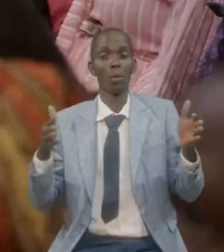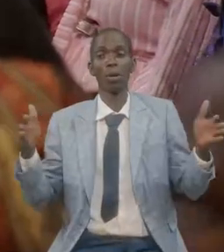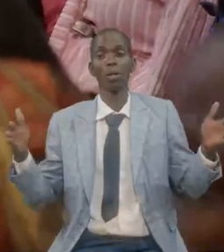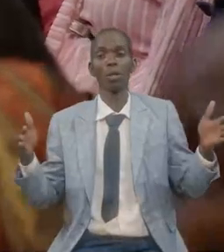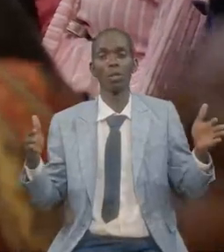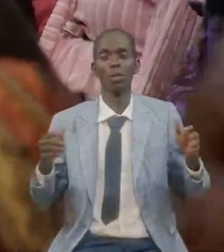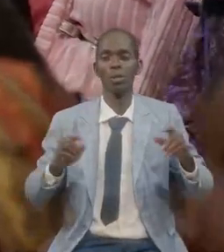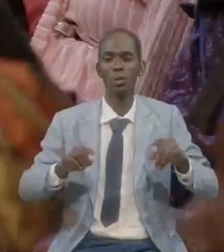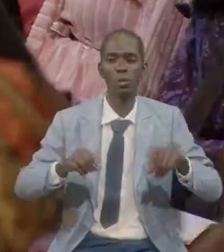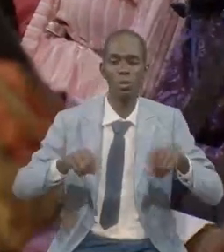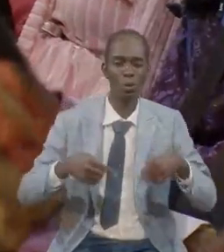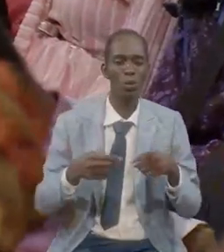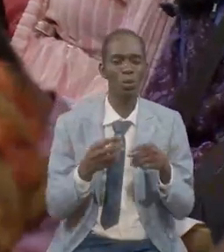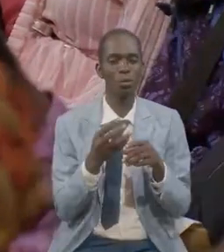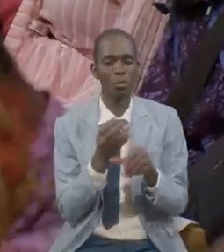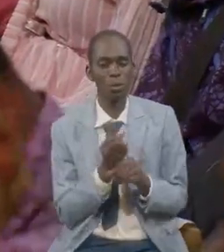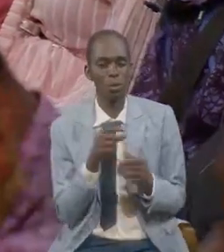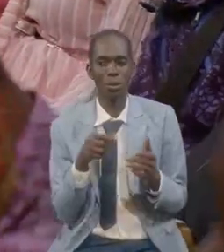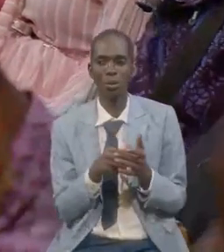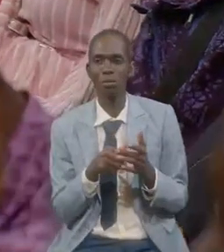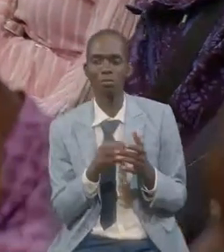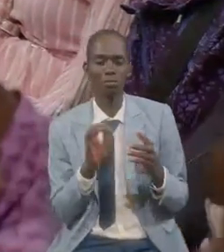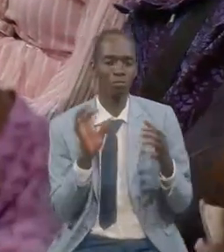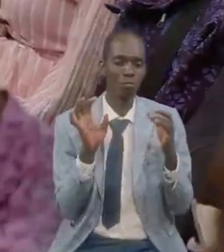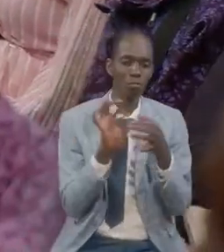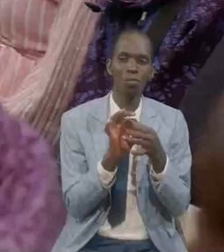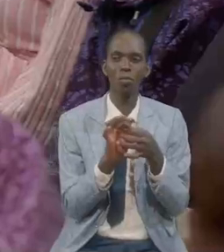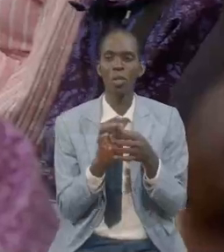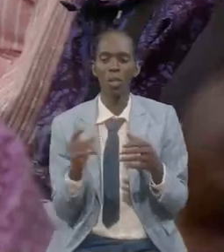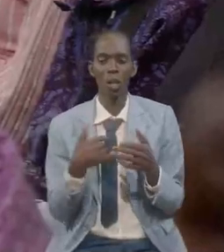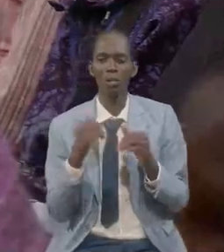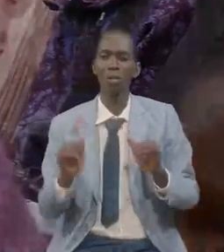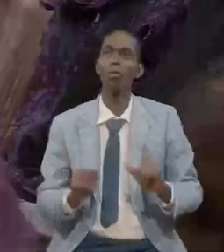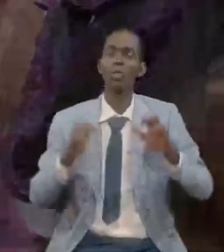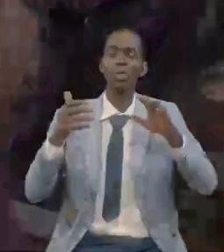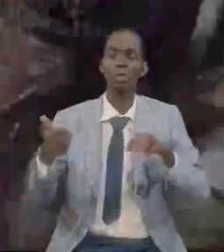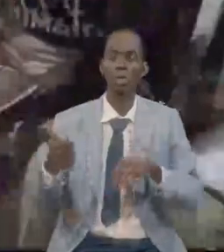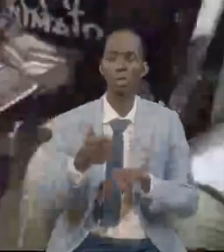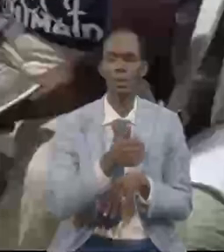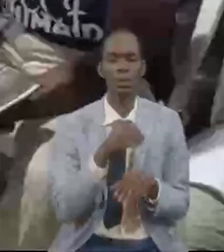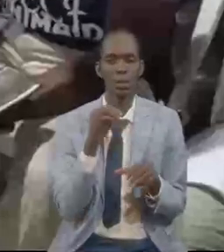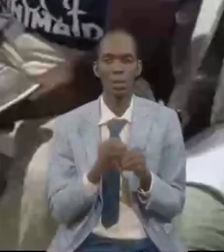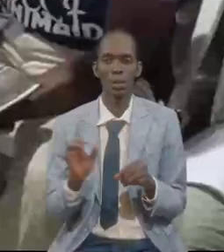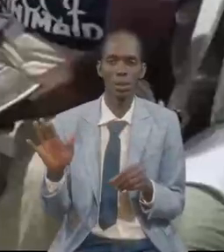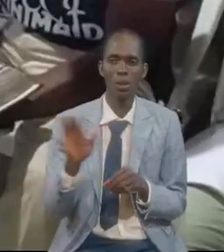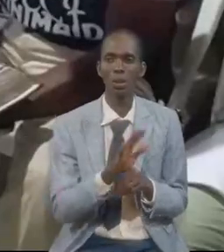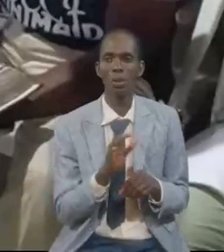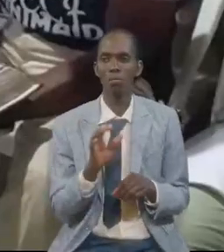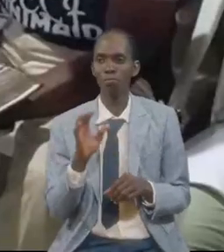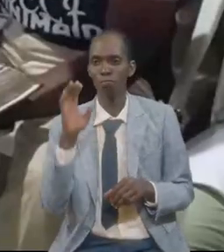ils sont allés en profondeur. Ils ont ces contacts. Ils se sont vendu à